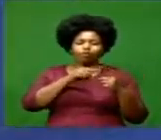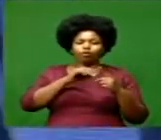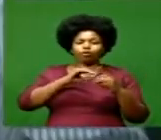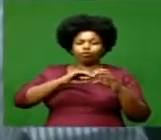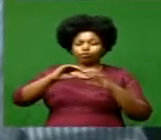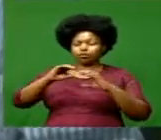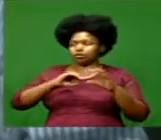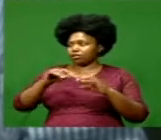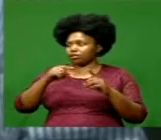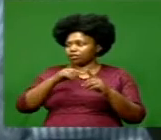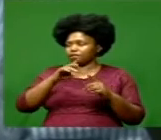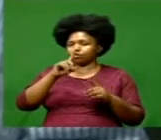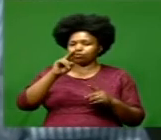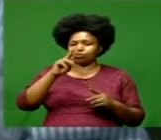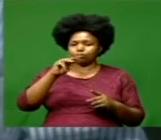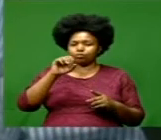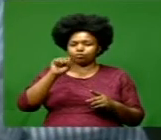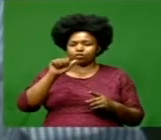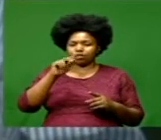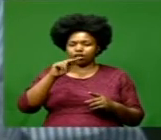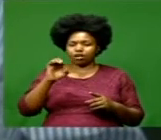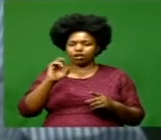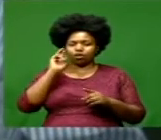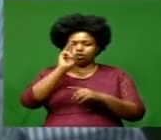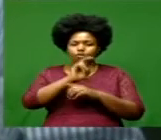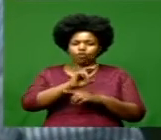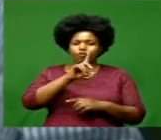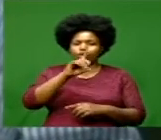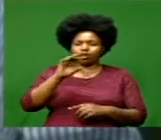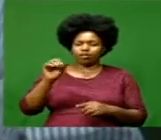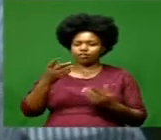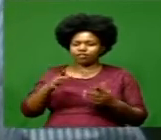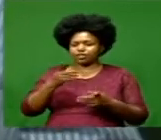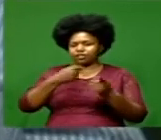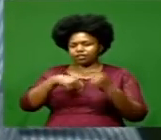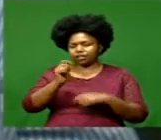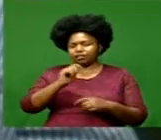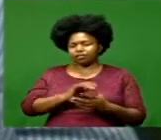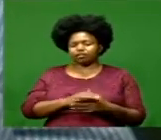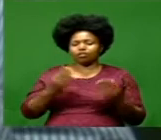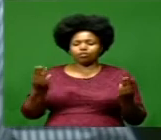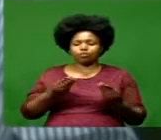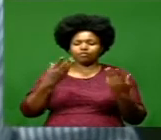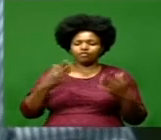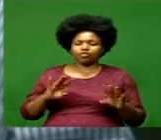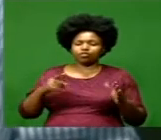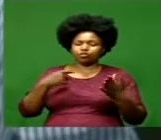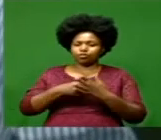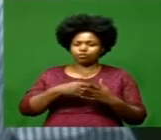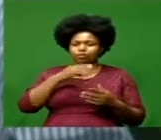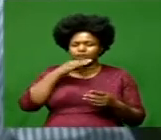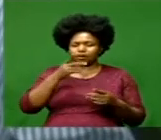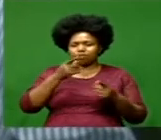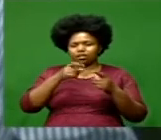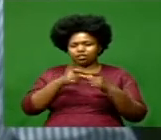kishengi shokuti segahambile over 100 tigit lal kulu nje matigiti asavele banfuseba watengit matigiti etfaka sila manenga